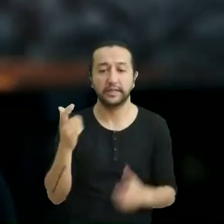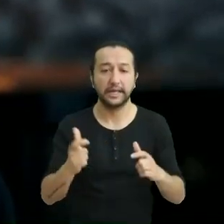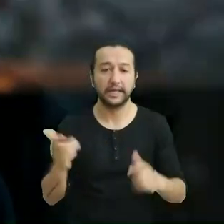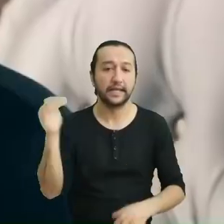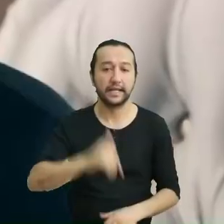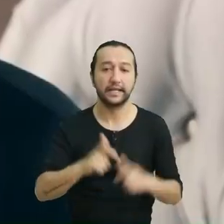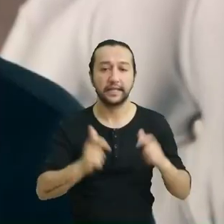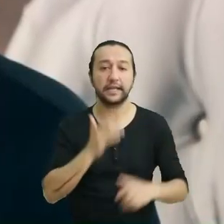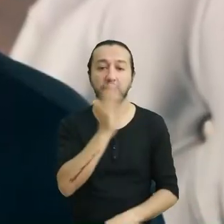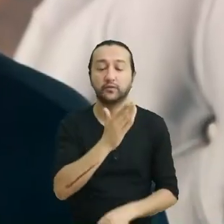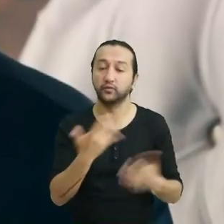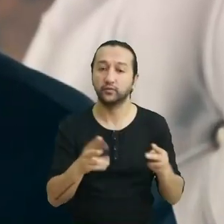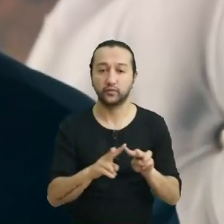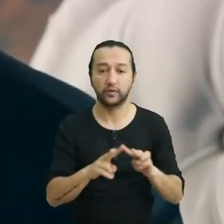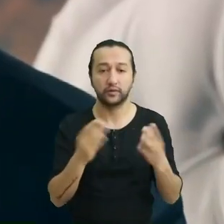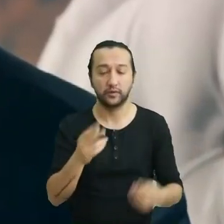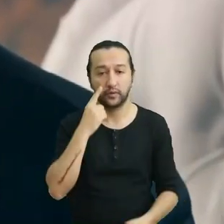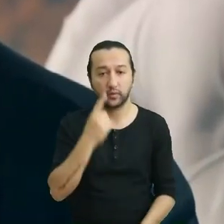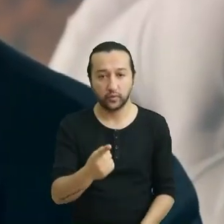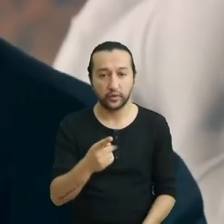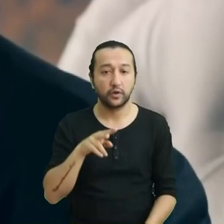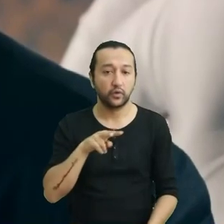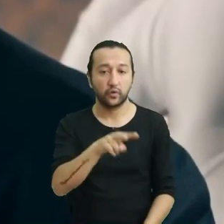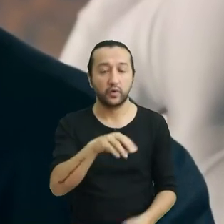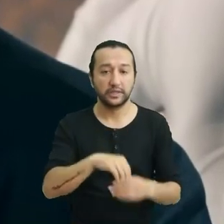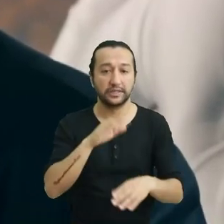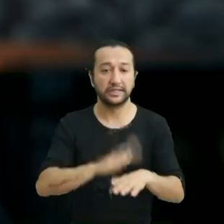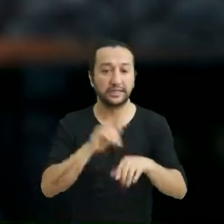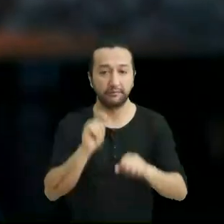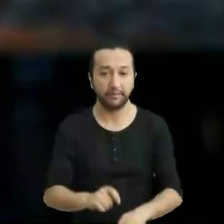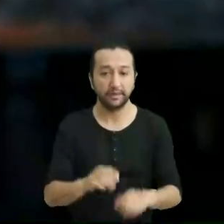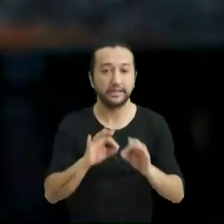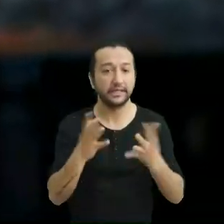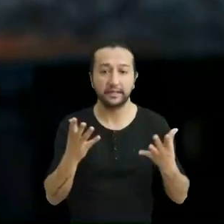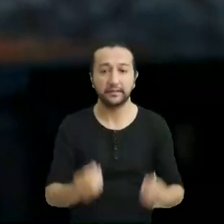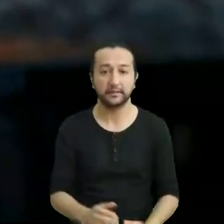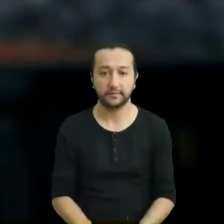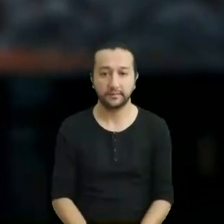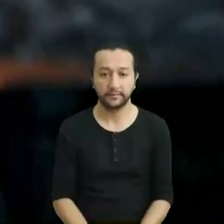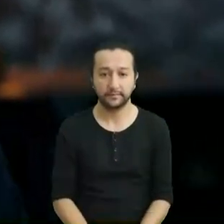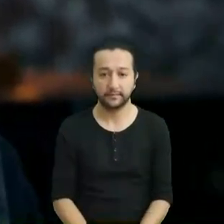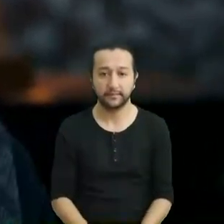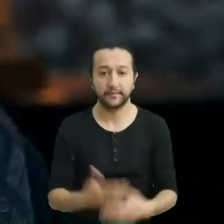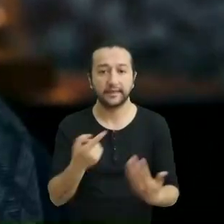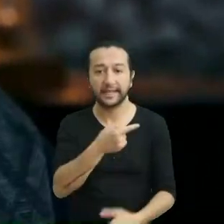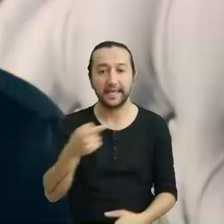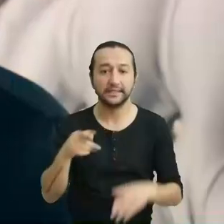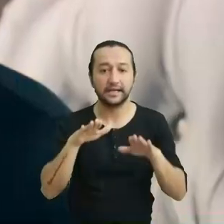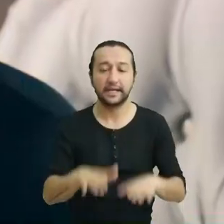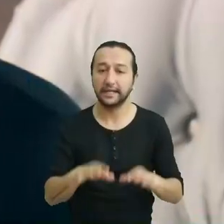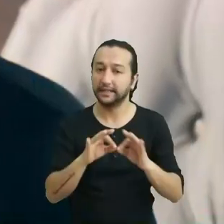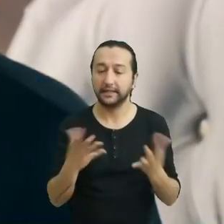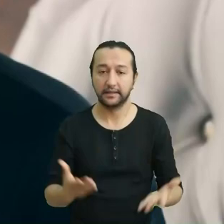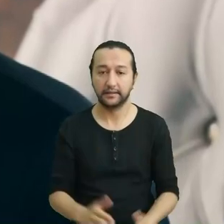nereye gidiyoruz Murat? Gösterilen istikamette yapabildiklerimiz nedir? Eksik kalan ne?